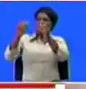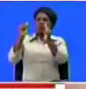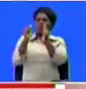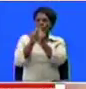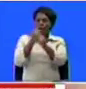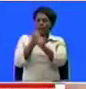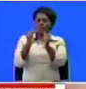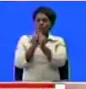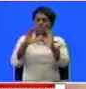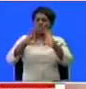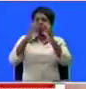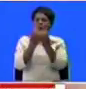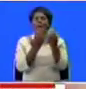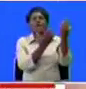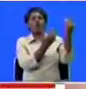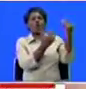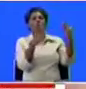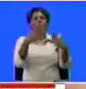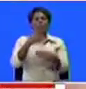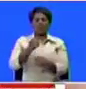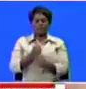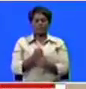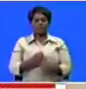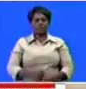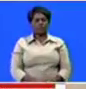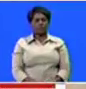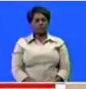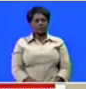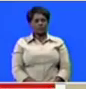Hope. Robinson Okenye na maelezo kamili.